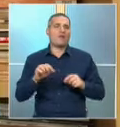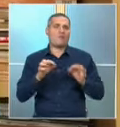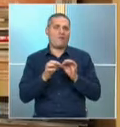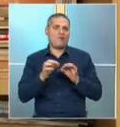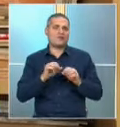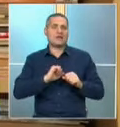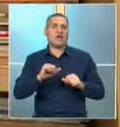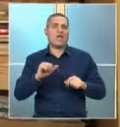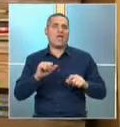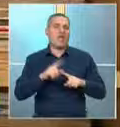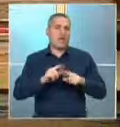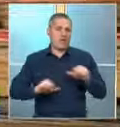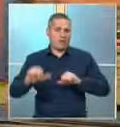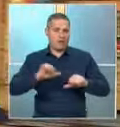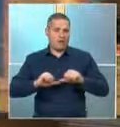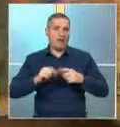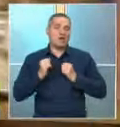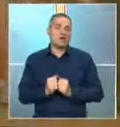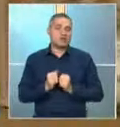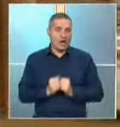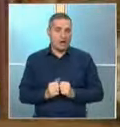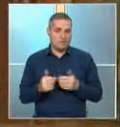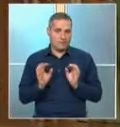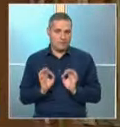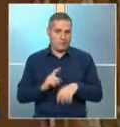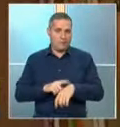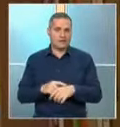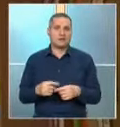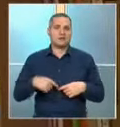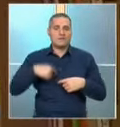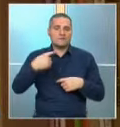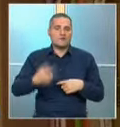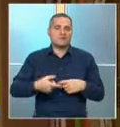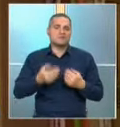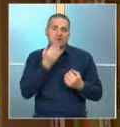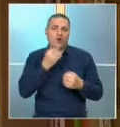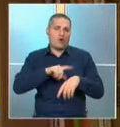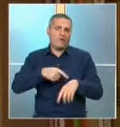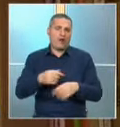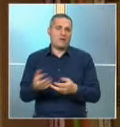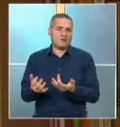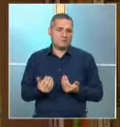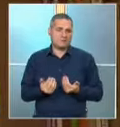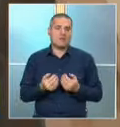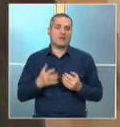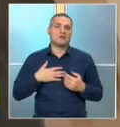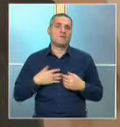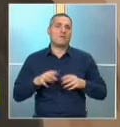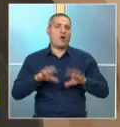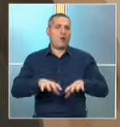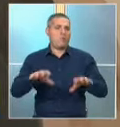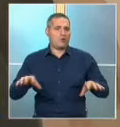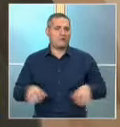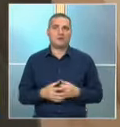и химия. Очакваме да се случи през следващото време. Да. Да, по-скоро време да имаме